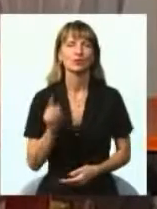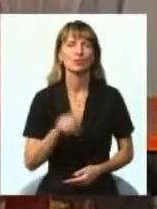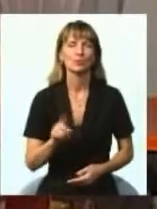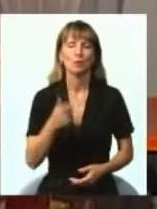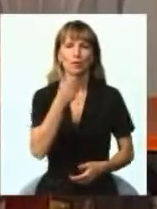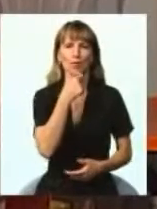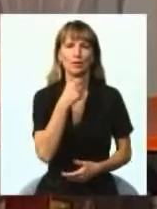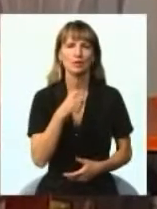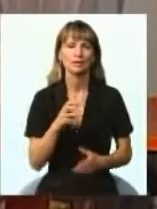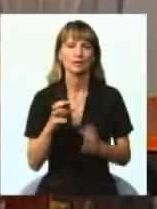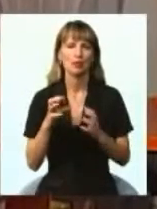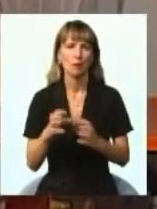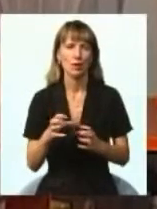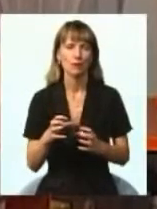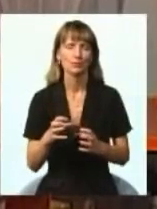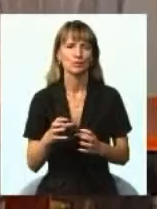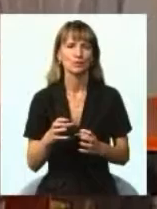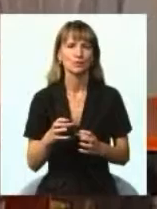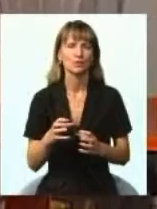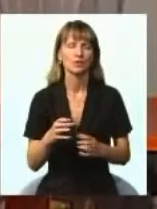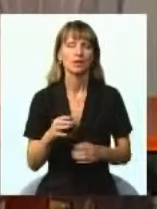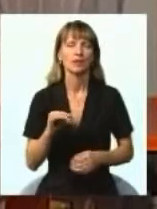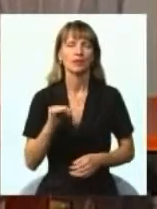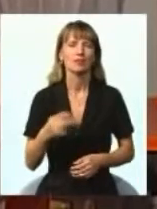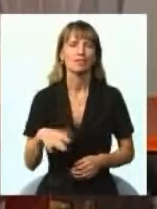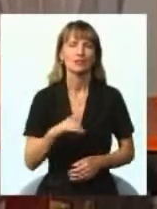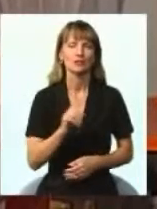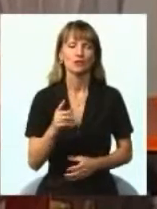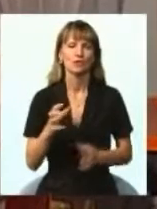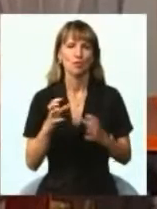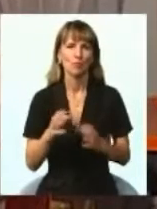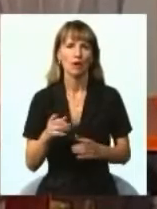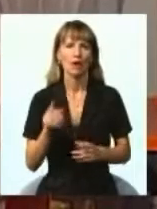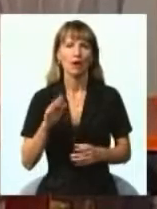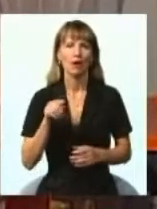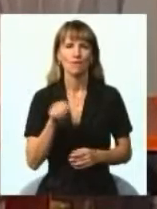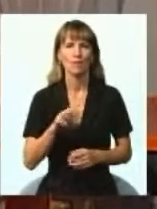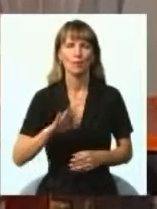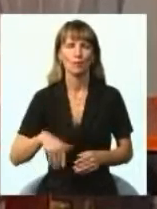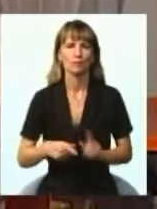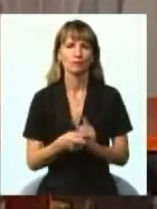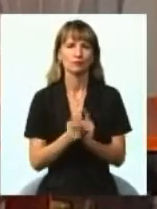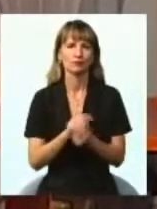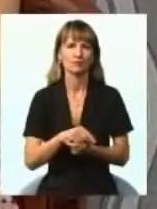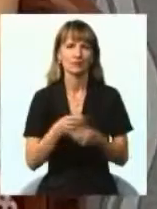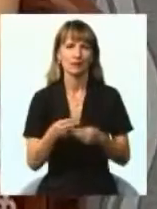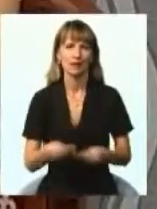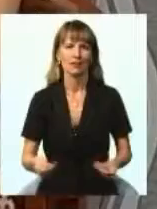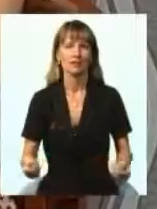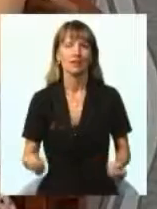що морозиво заморожують, а все, що заморожують, воно рано чи пізно розтане. Я